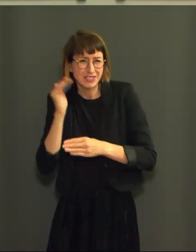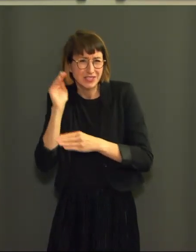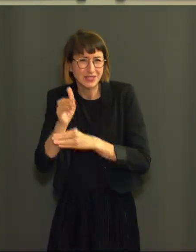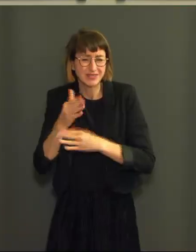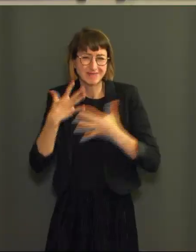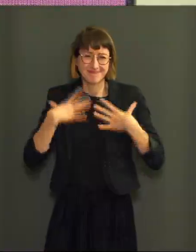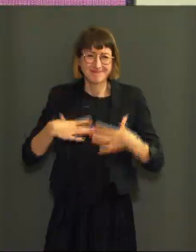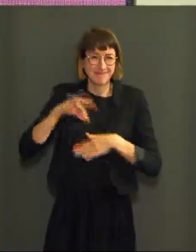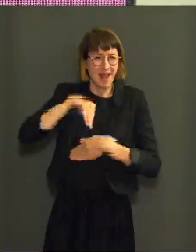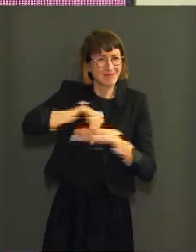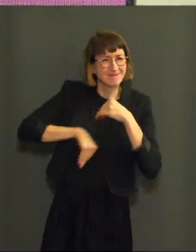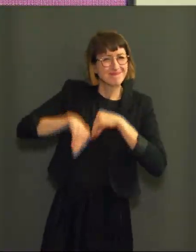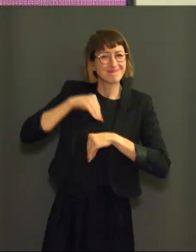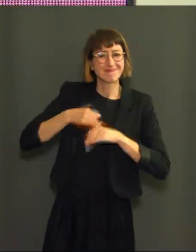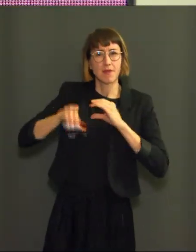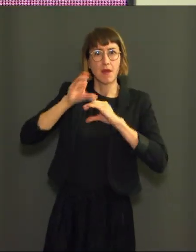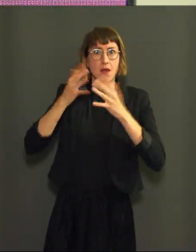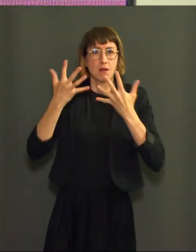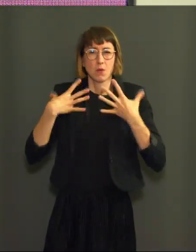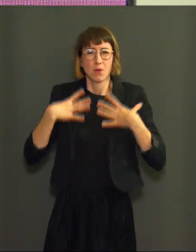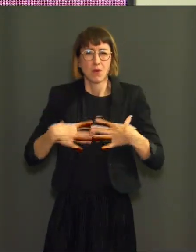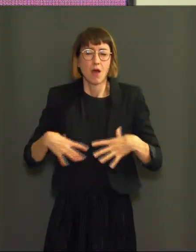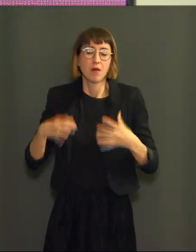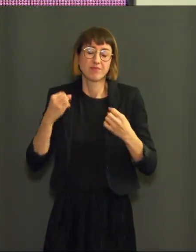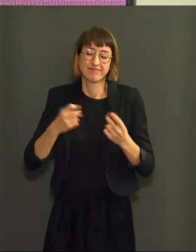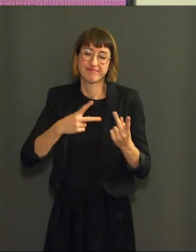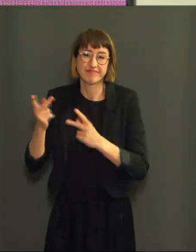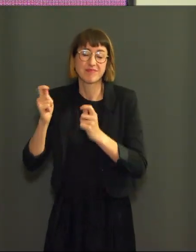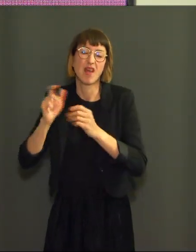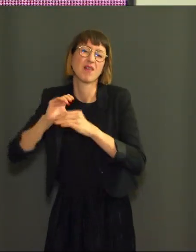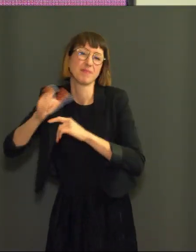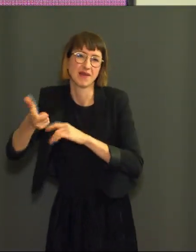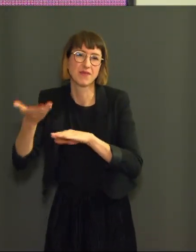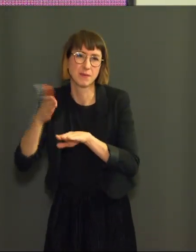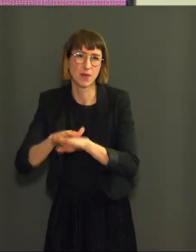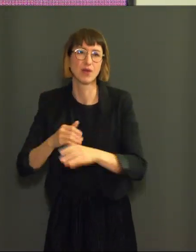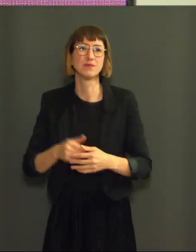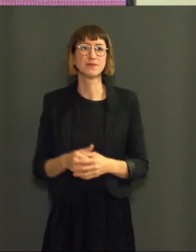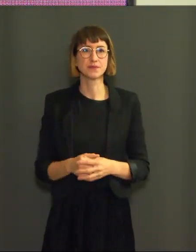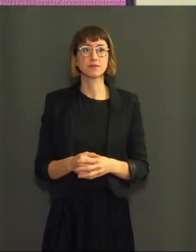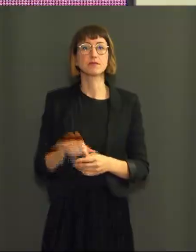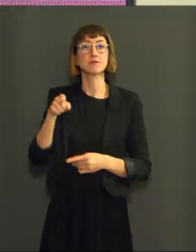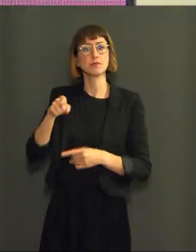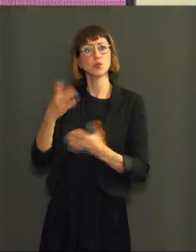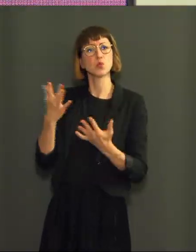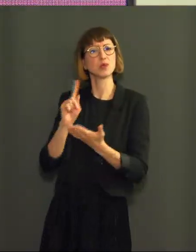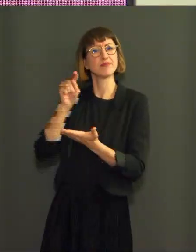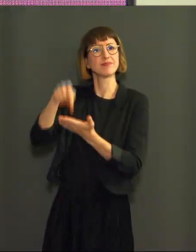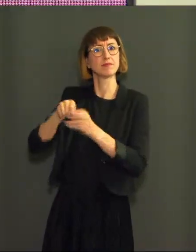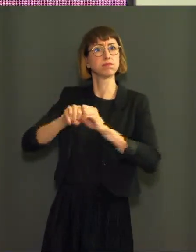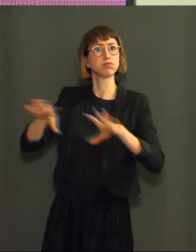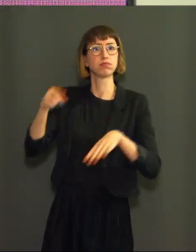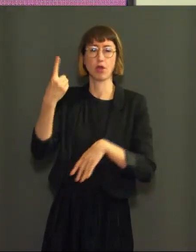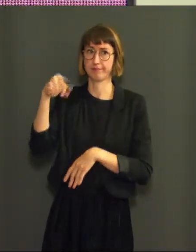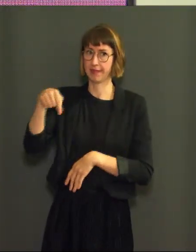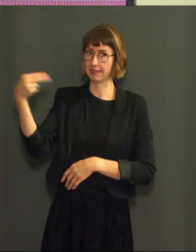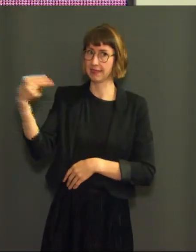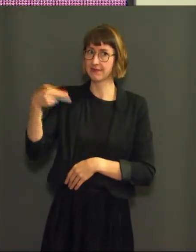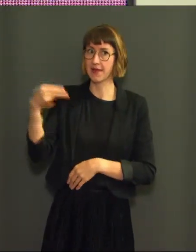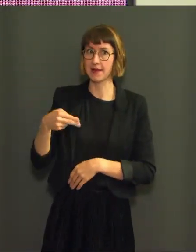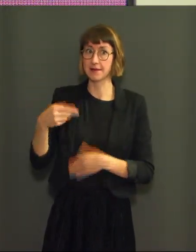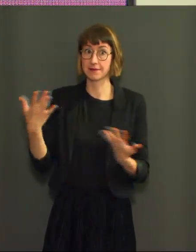locale, comme elle vient de se produire à Nivelles, nous rappelle que la vaccination n'est pas une solution totale contre cette pathologie et que nous devons